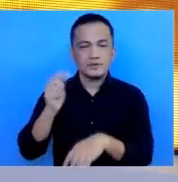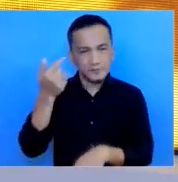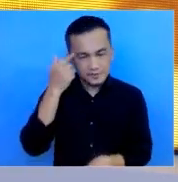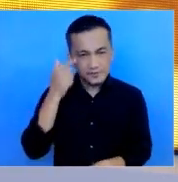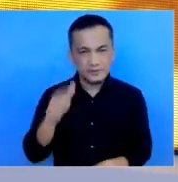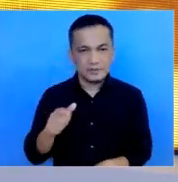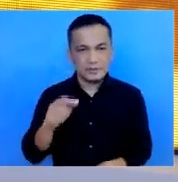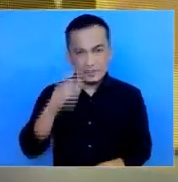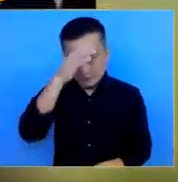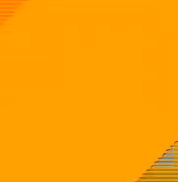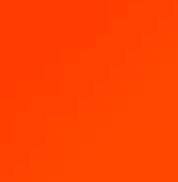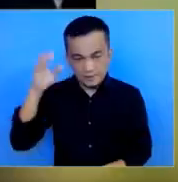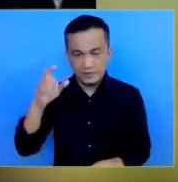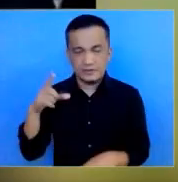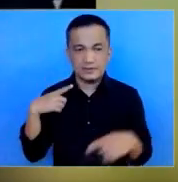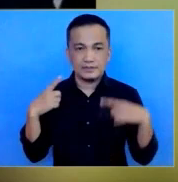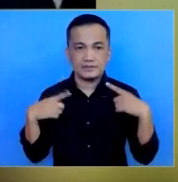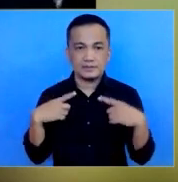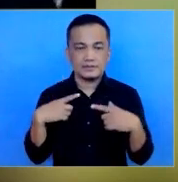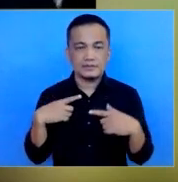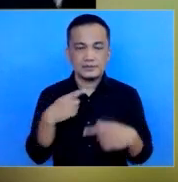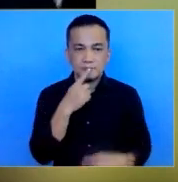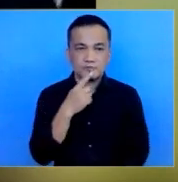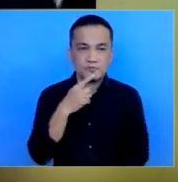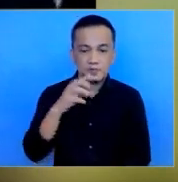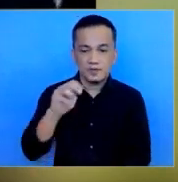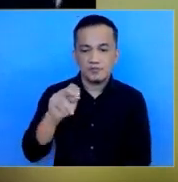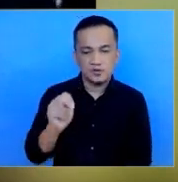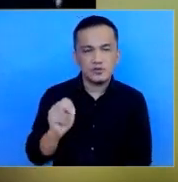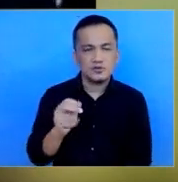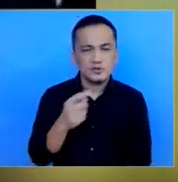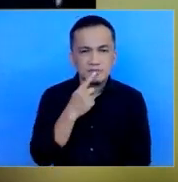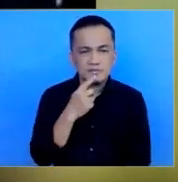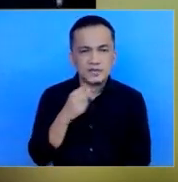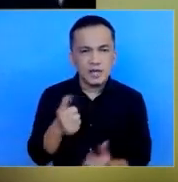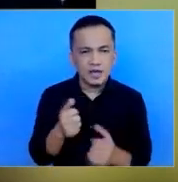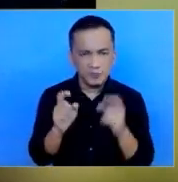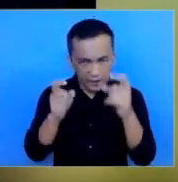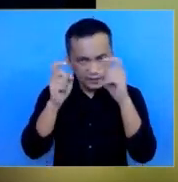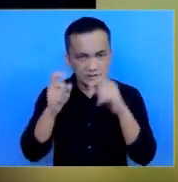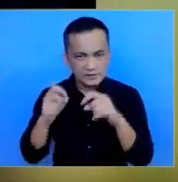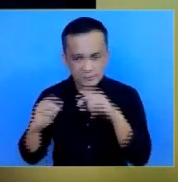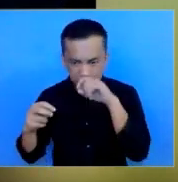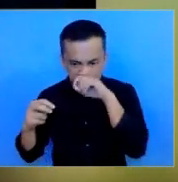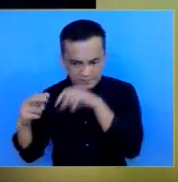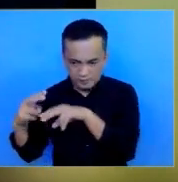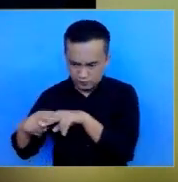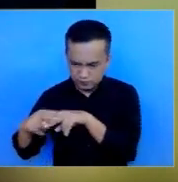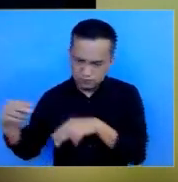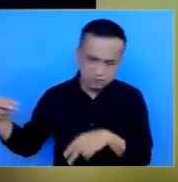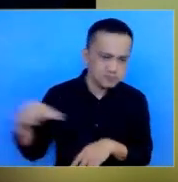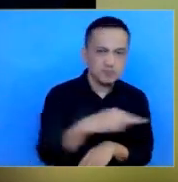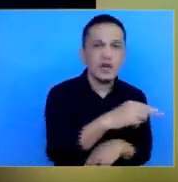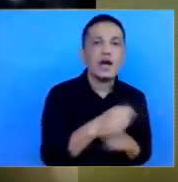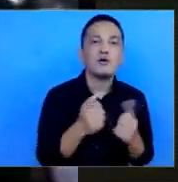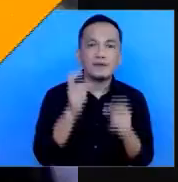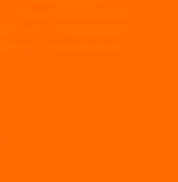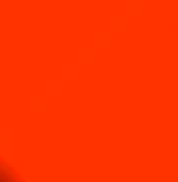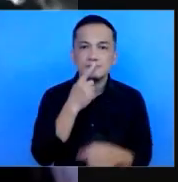Gualvez para sa update. Mon, kapag natapos itong railway, gaano kabilis yung magiging biyahe?